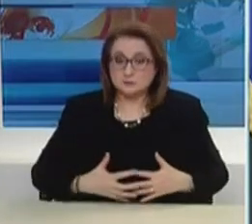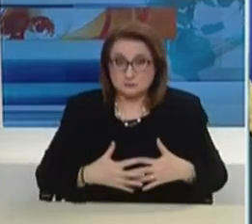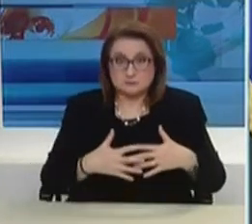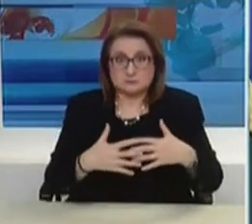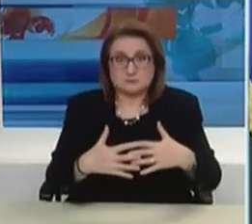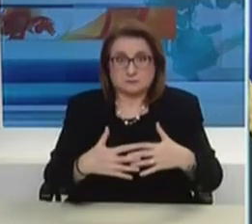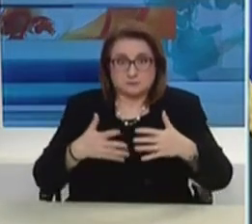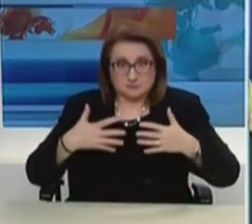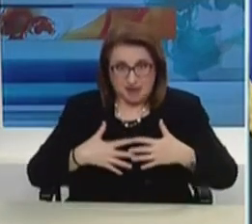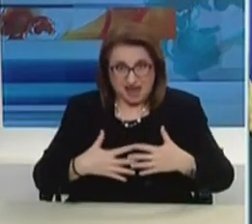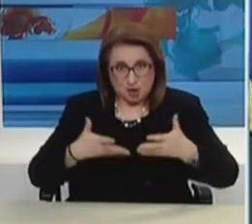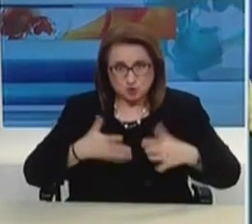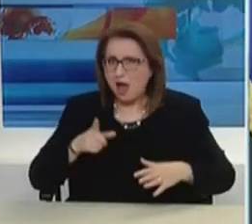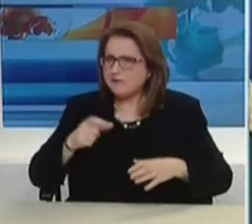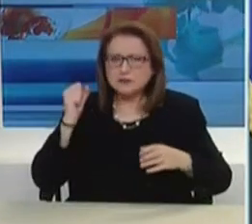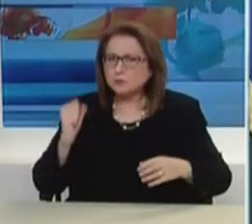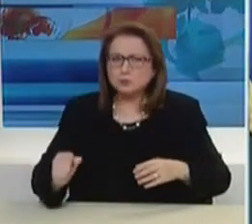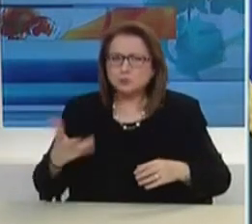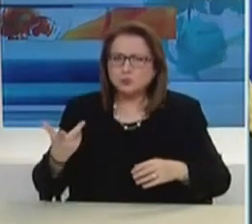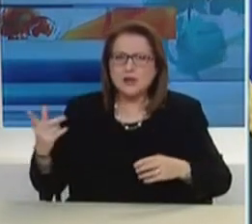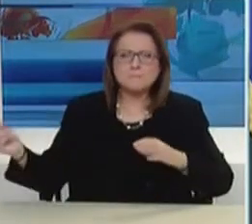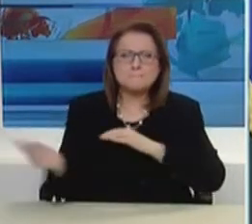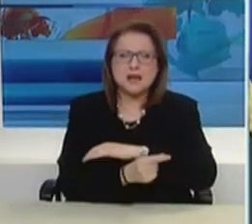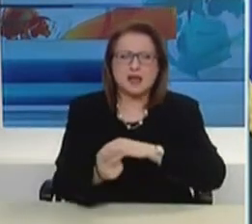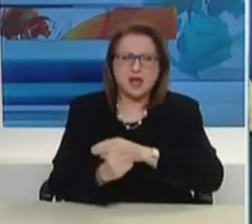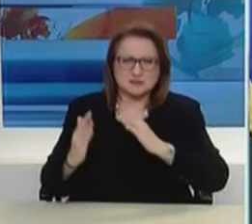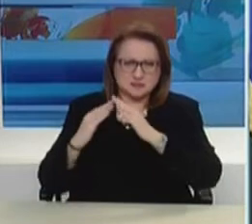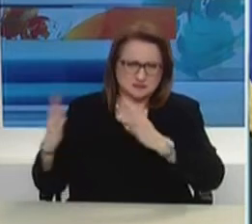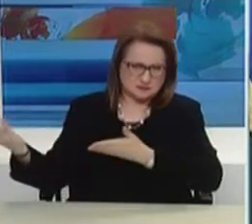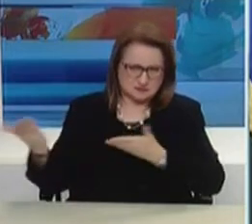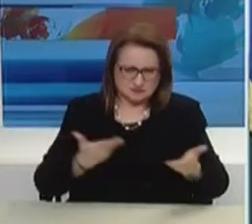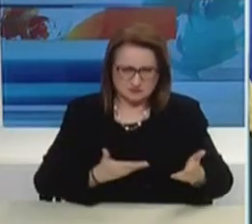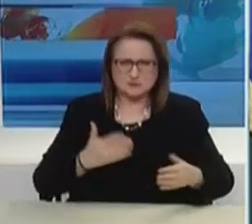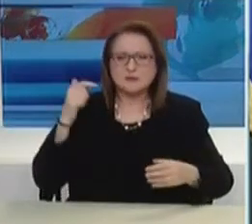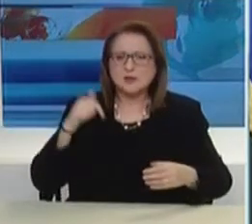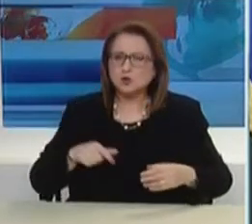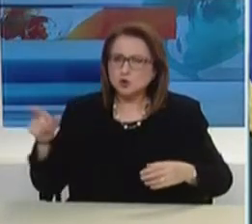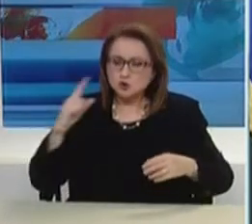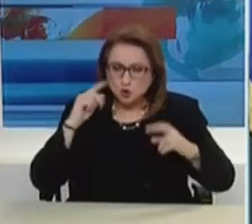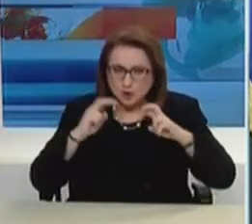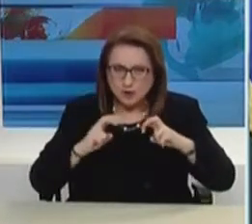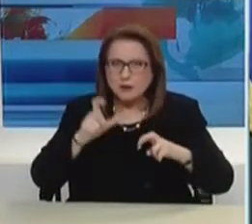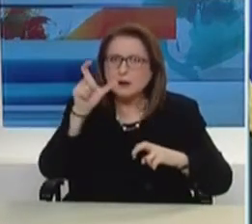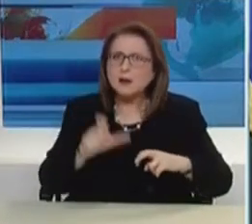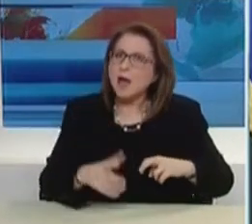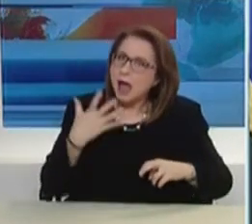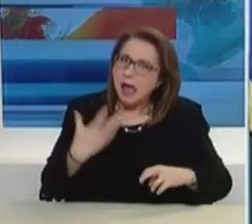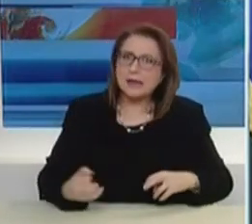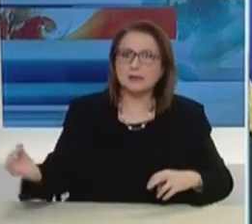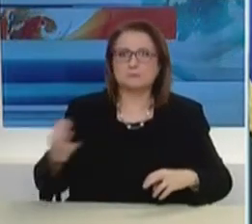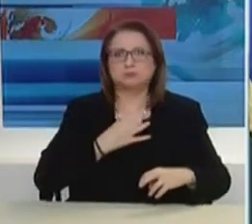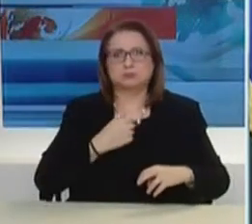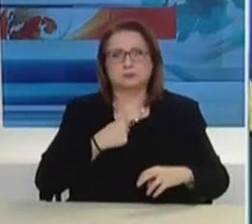φιλοξενίας, ο Εθνικός Οργανισμός Δημόσιας Υγείας ιχνηλατεί ήδη όλες τις επαφές του κρούσματος εντός των προηγουμένων